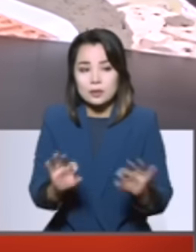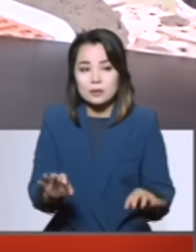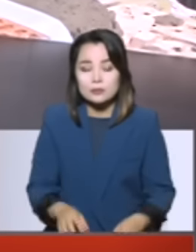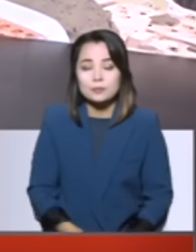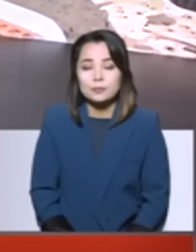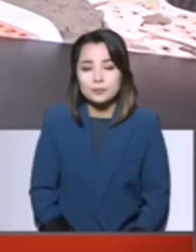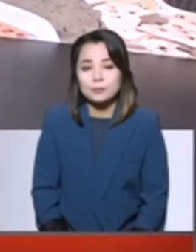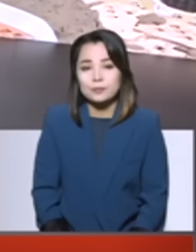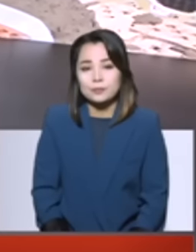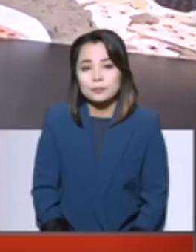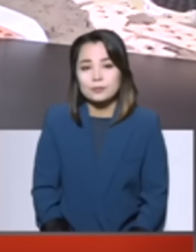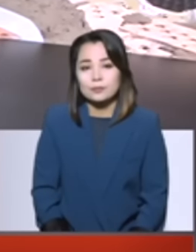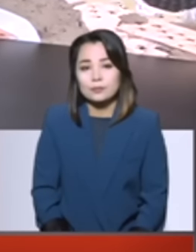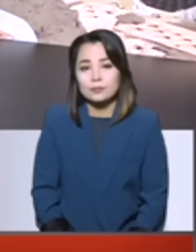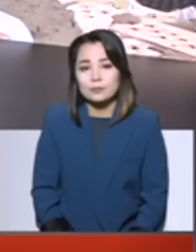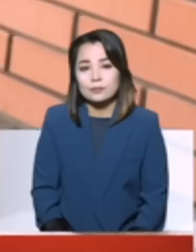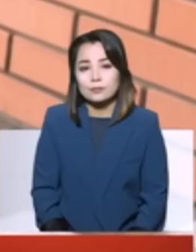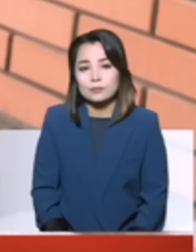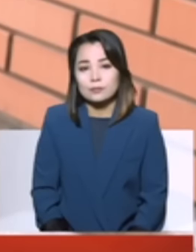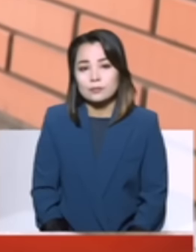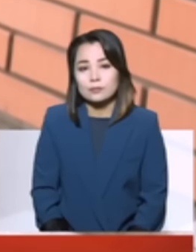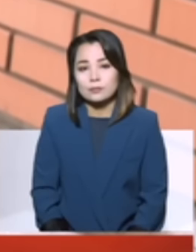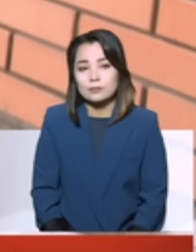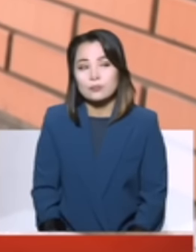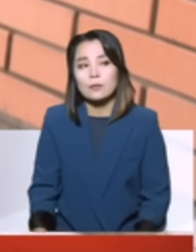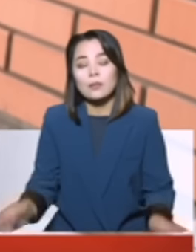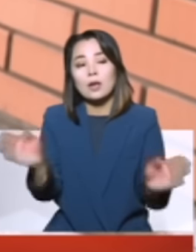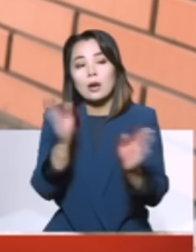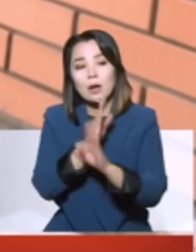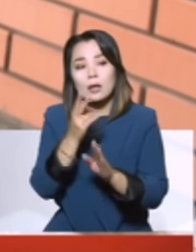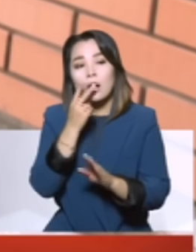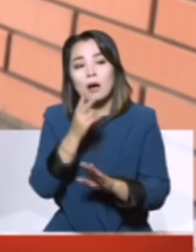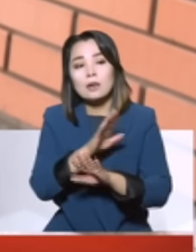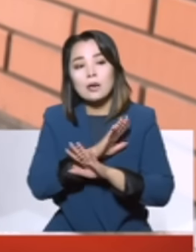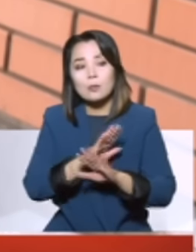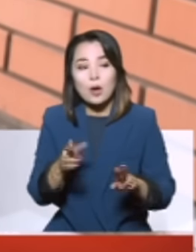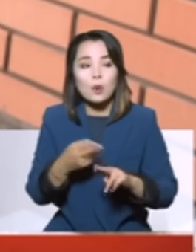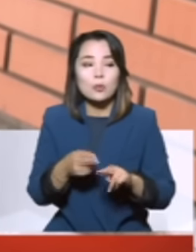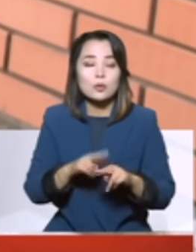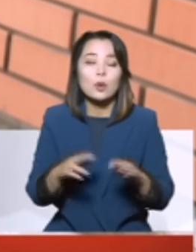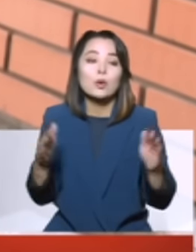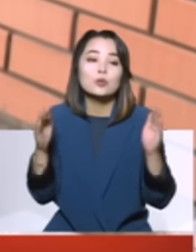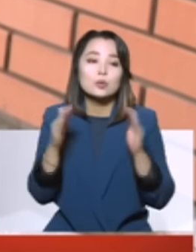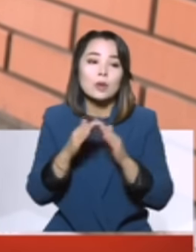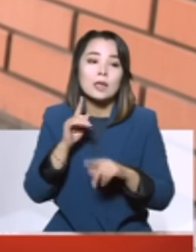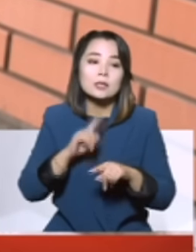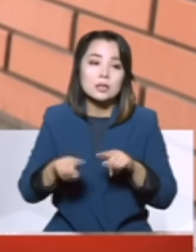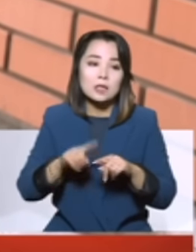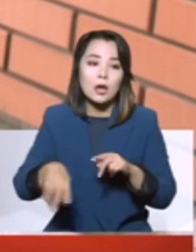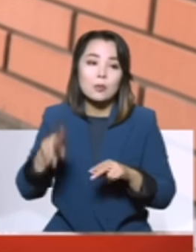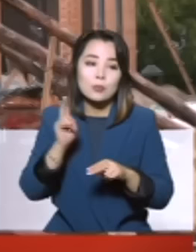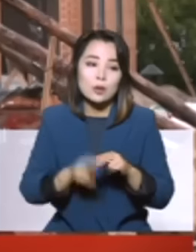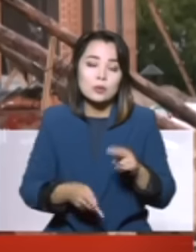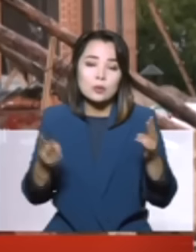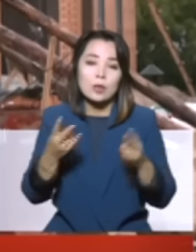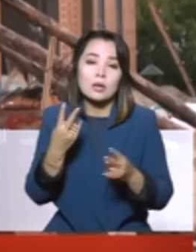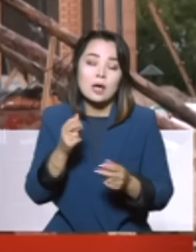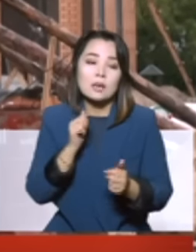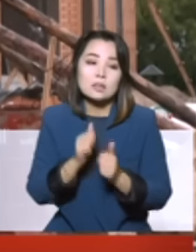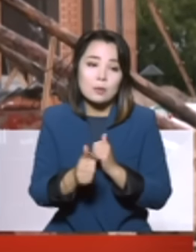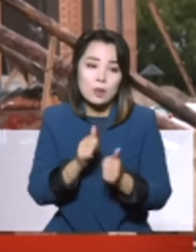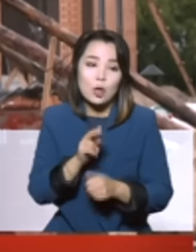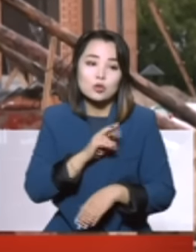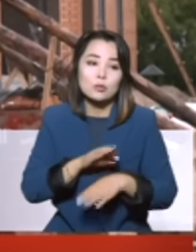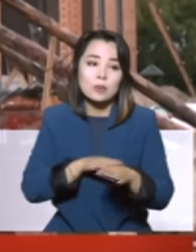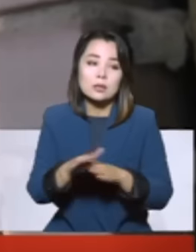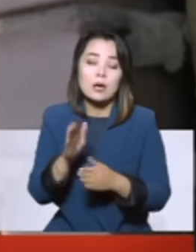тілдесіп келген болатын. Ауа райына қарамай, мына үйлерді тезірек бітіру үшін екі сменамен жұмыс істеп